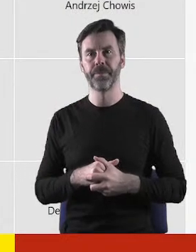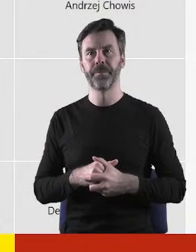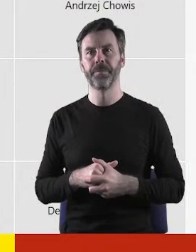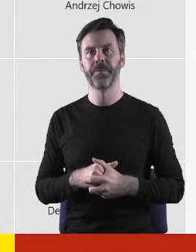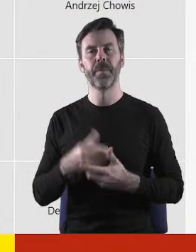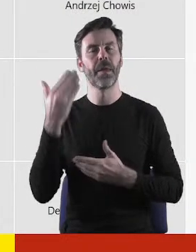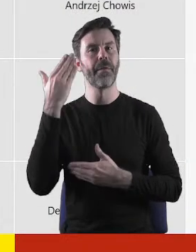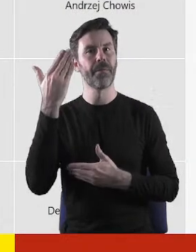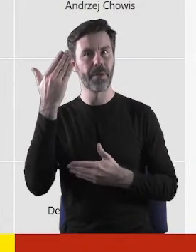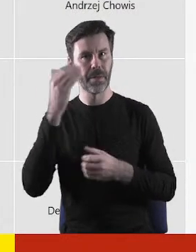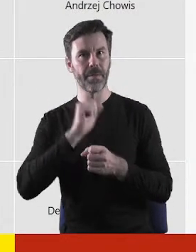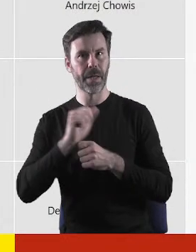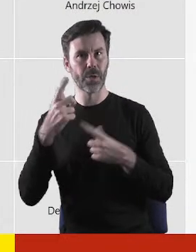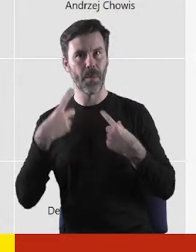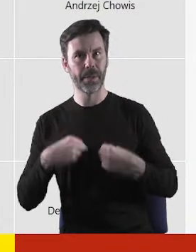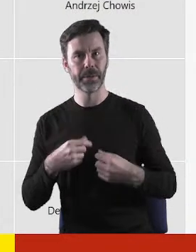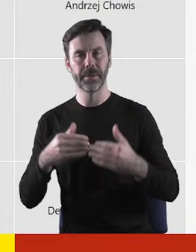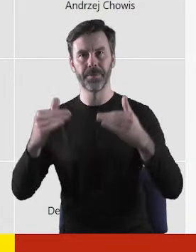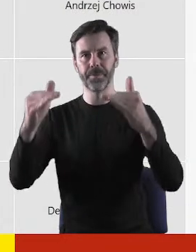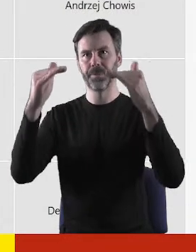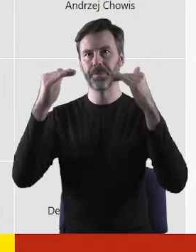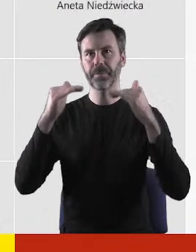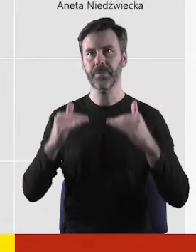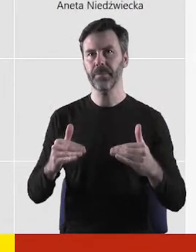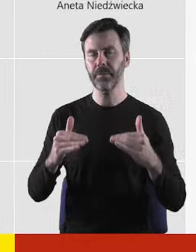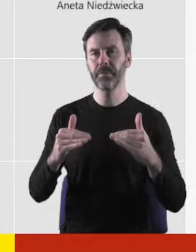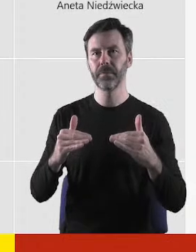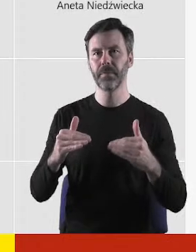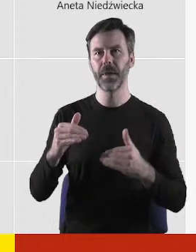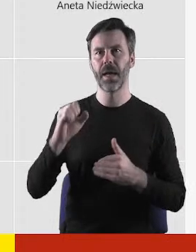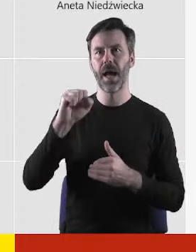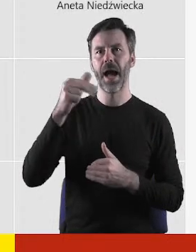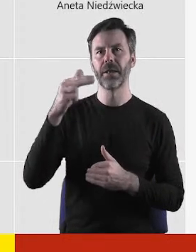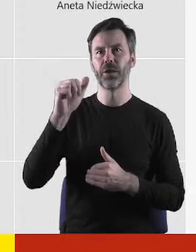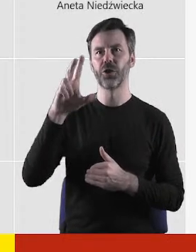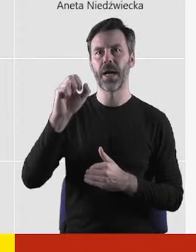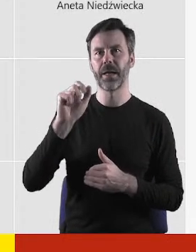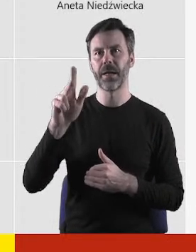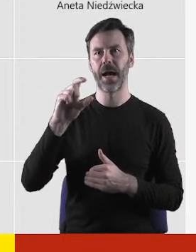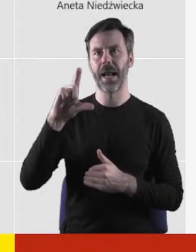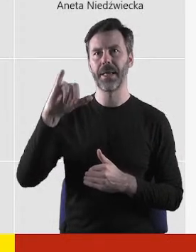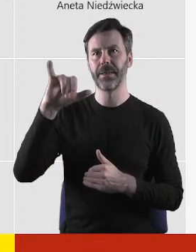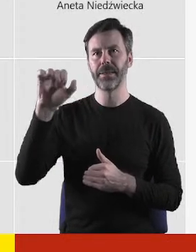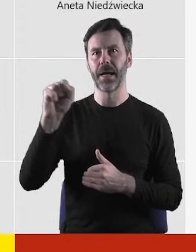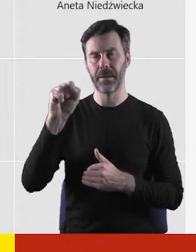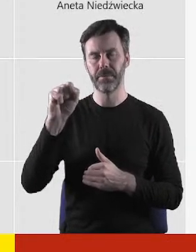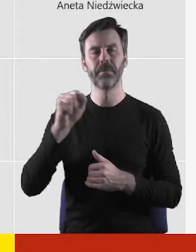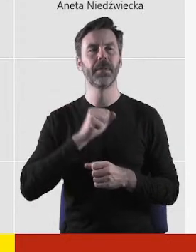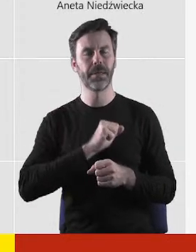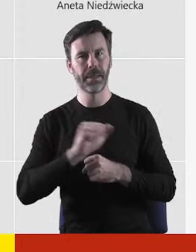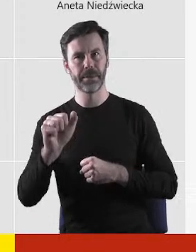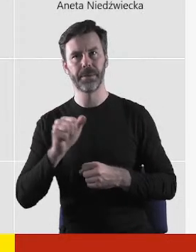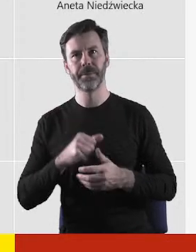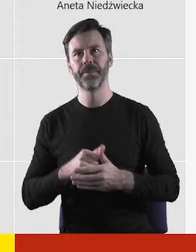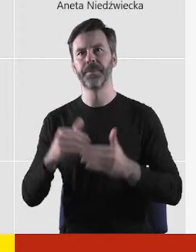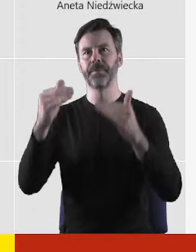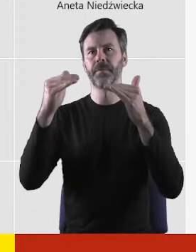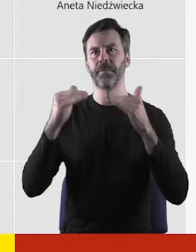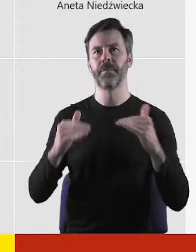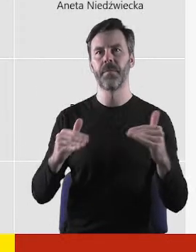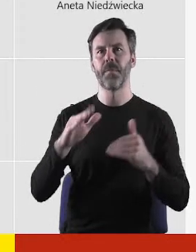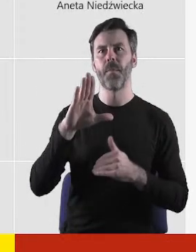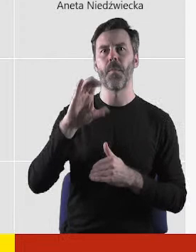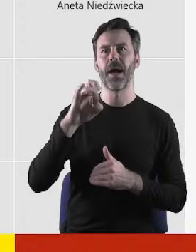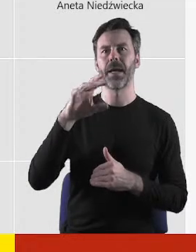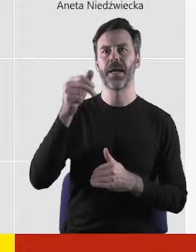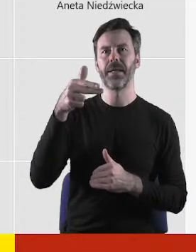Witam Państwa, jestem obecny. Pani radna Alicja Antczak. Jestem obecna. Pan radny Artur